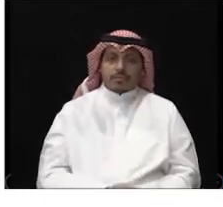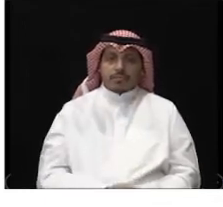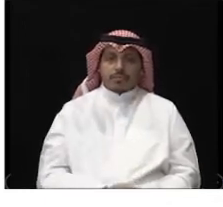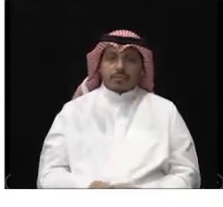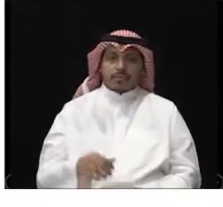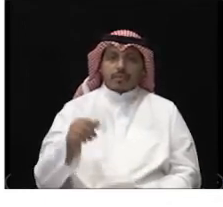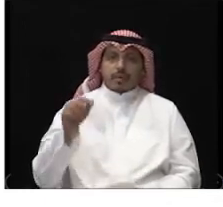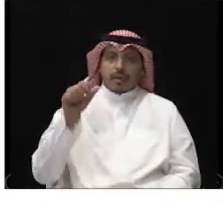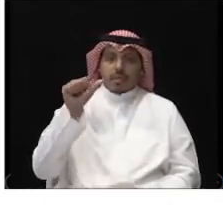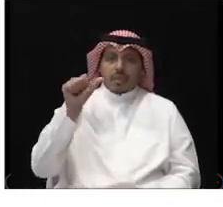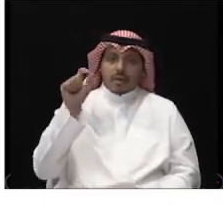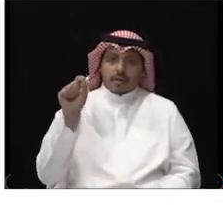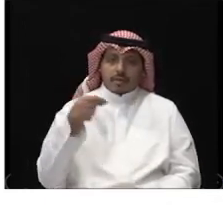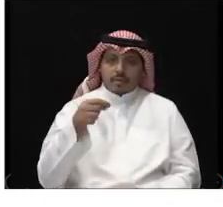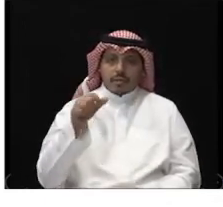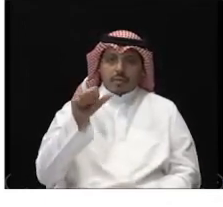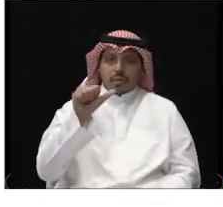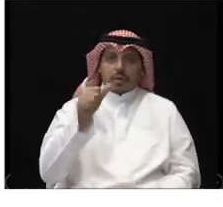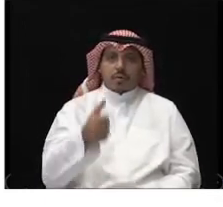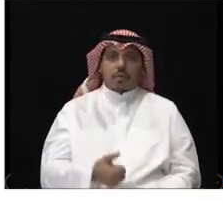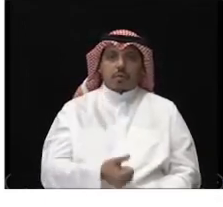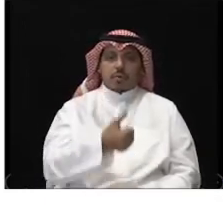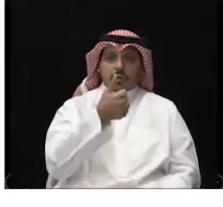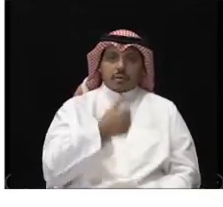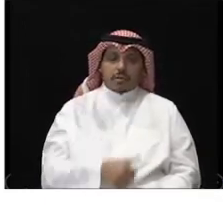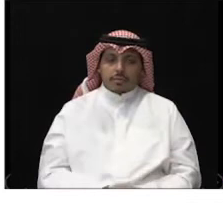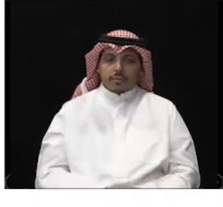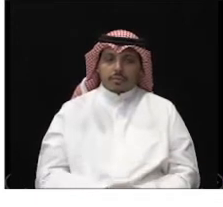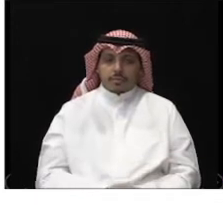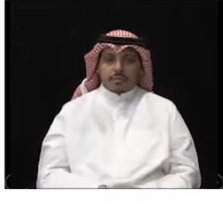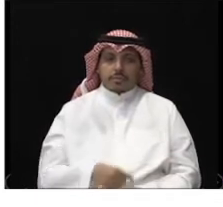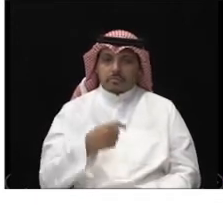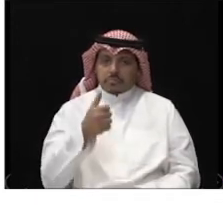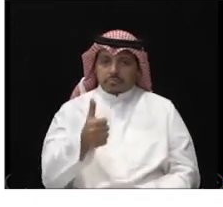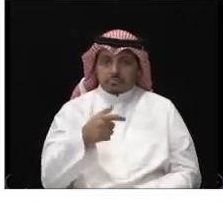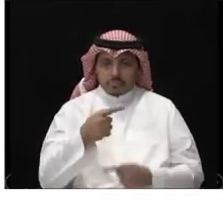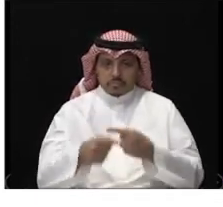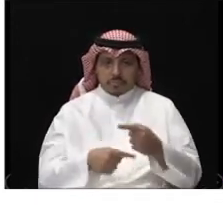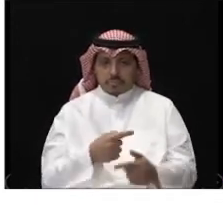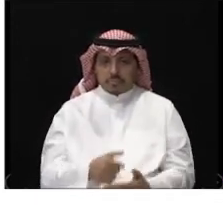ض طويل. أحسنتم، نواصل القراءة.